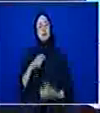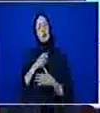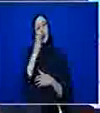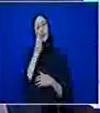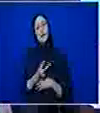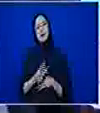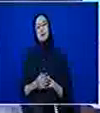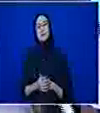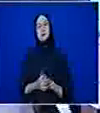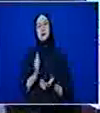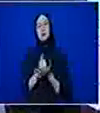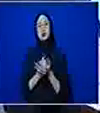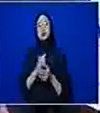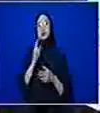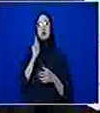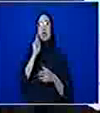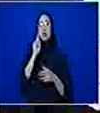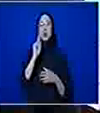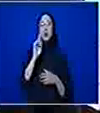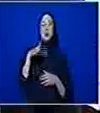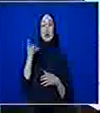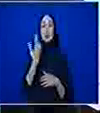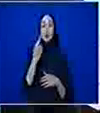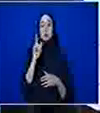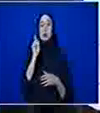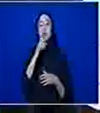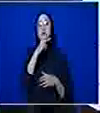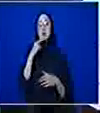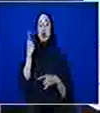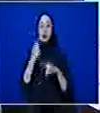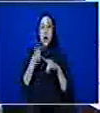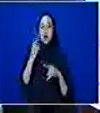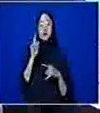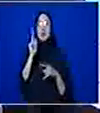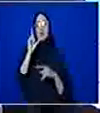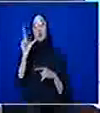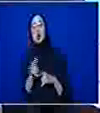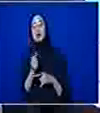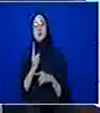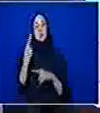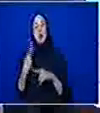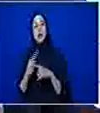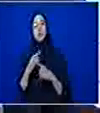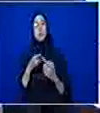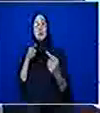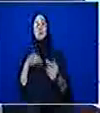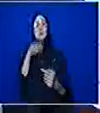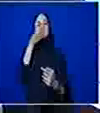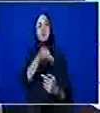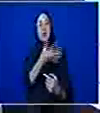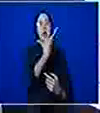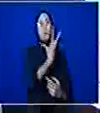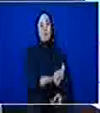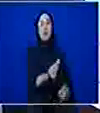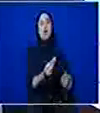melihat, saya ini hampir setiap minggu, setiap bulan bertemu dengan nelayan, ke kampung